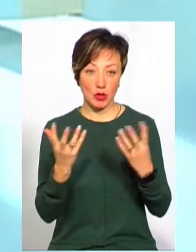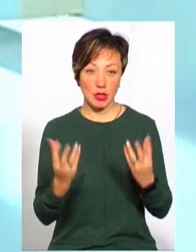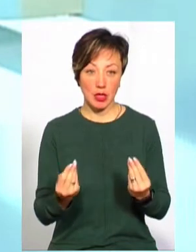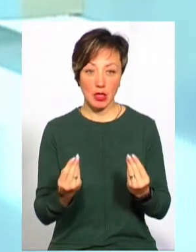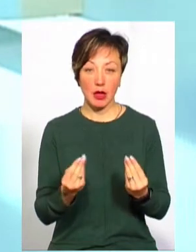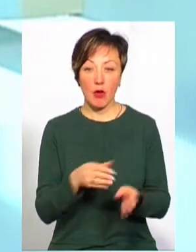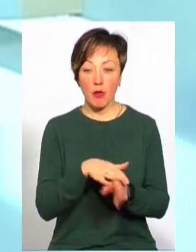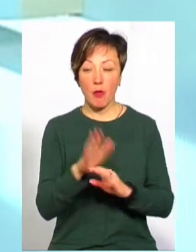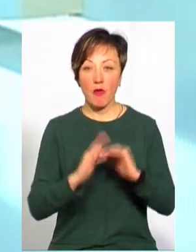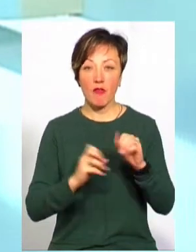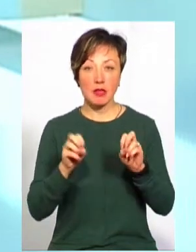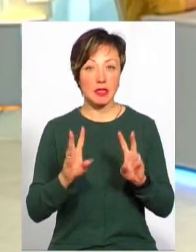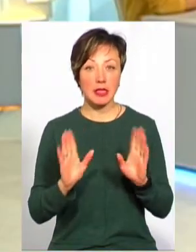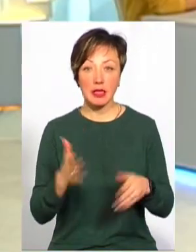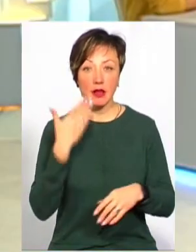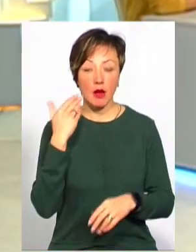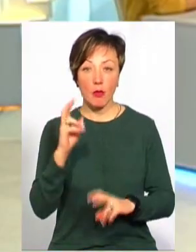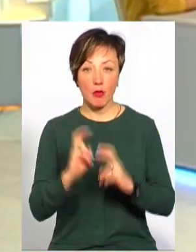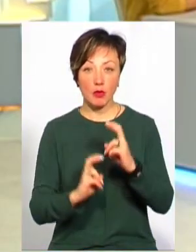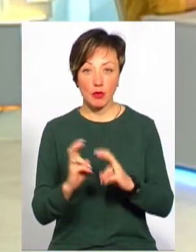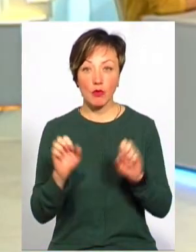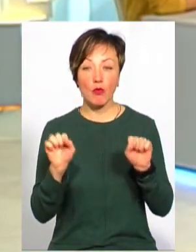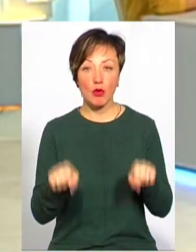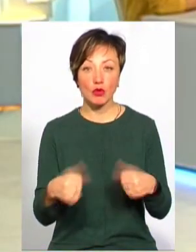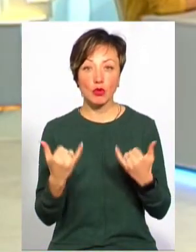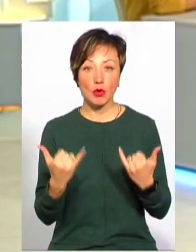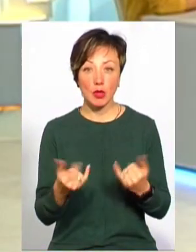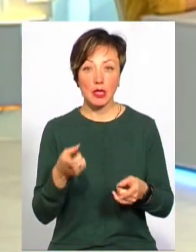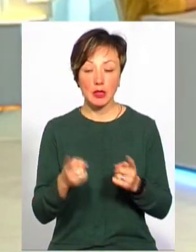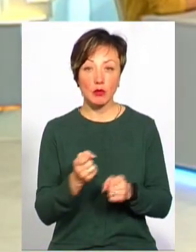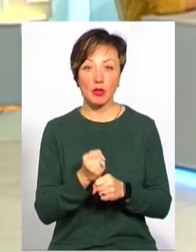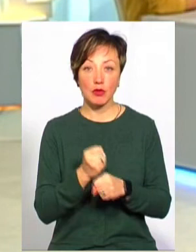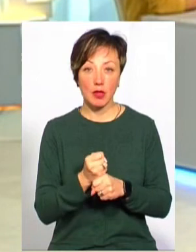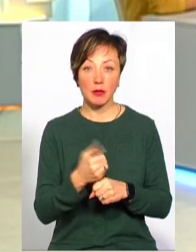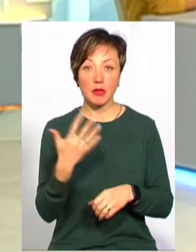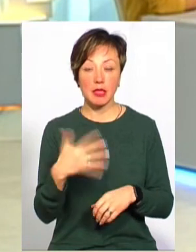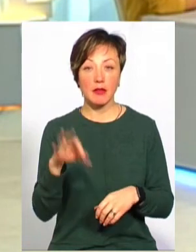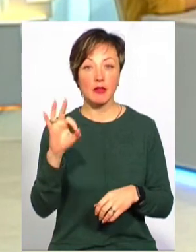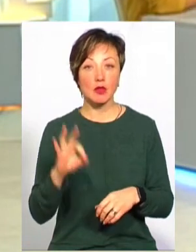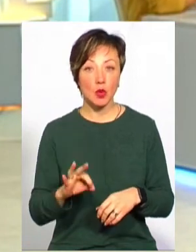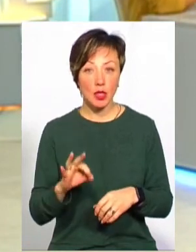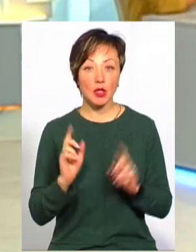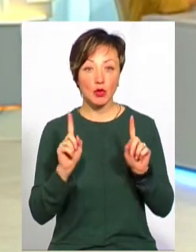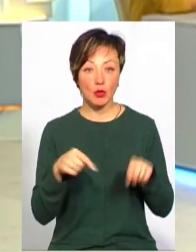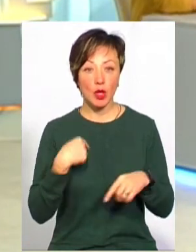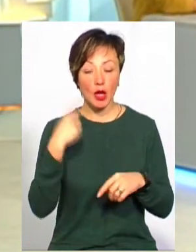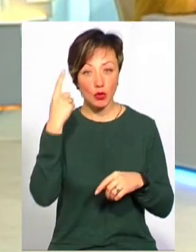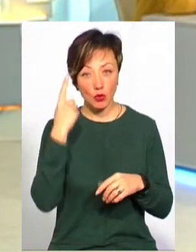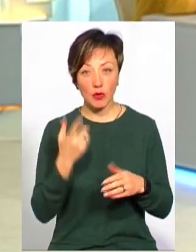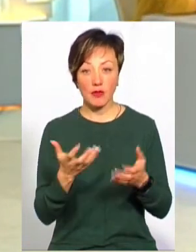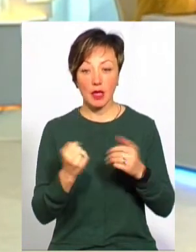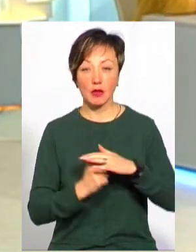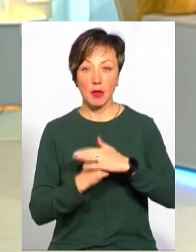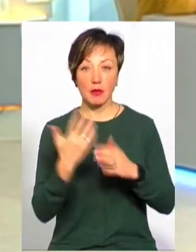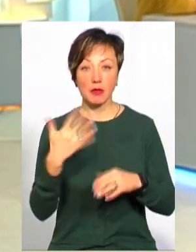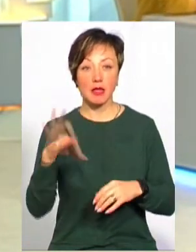Це є купа професій не тільки в легкій промисловості, котрі можуть сьогодні дійсно працювати на 50%, і тому, я думаю, взято за